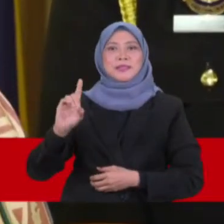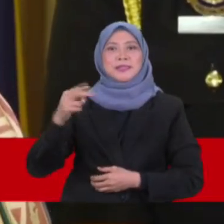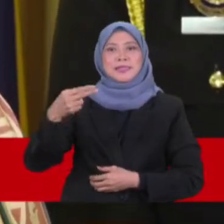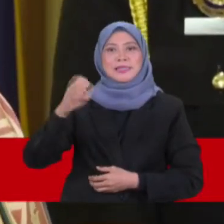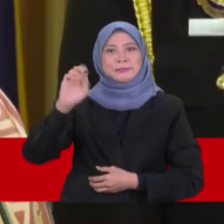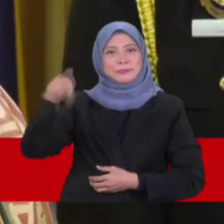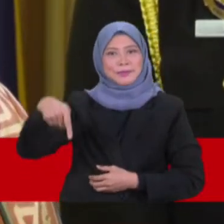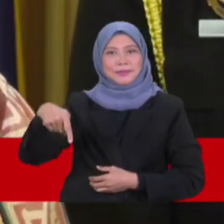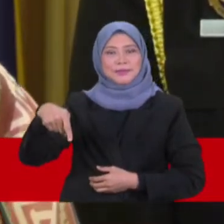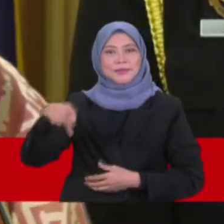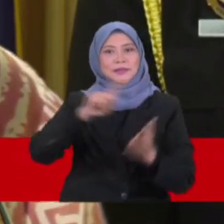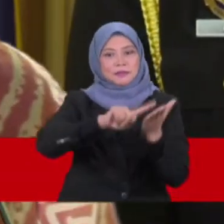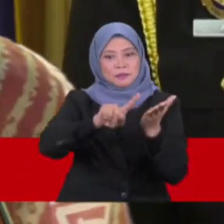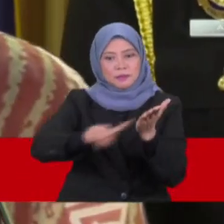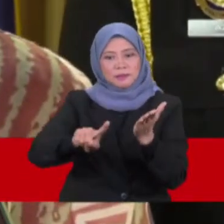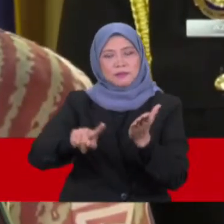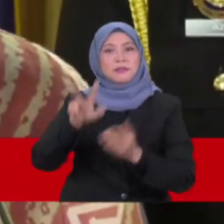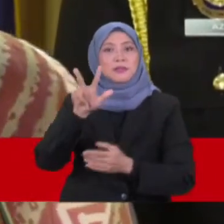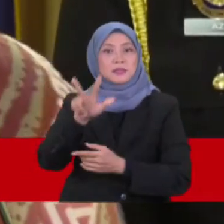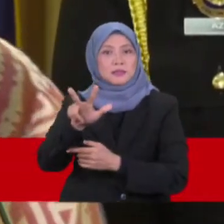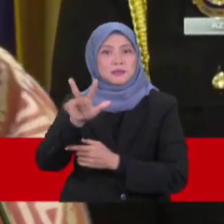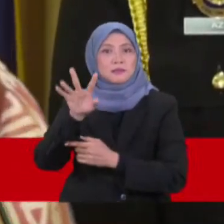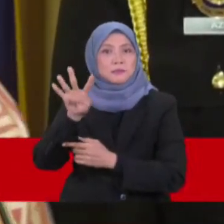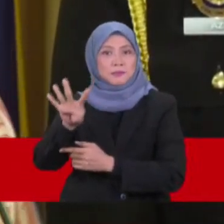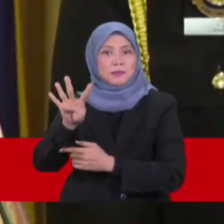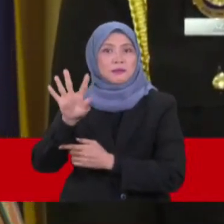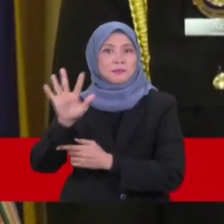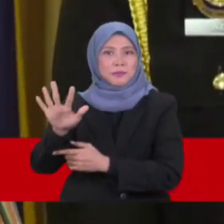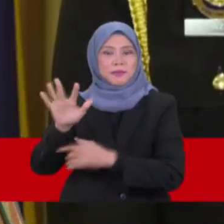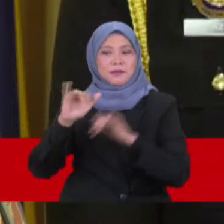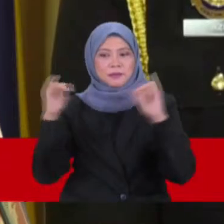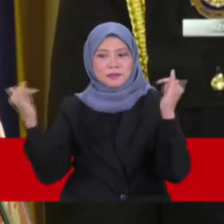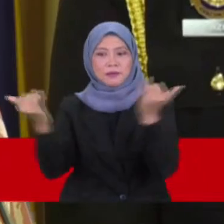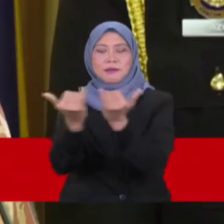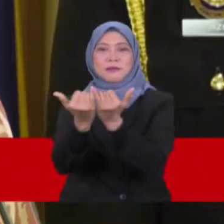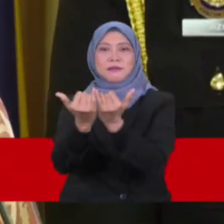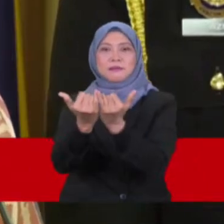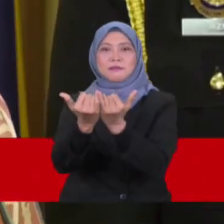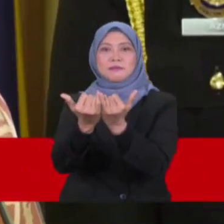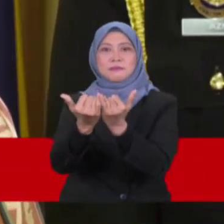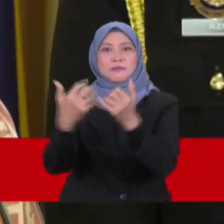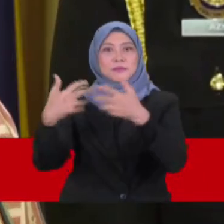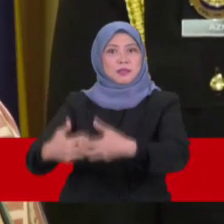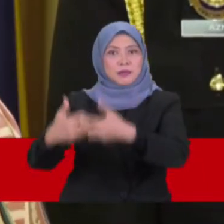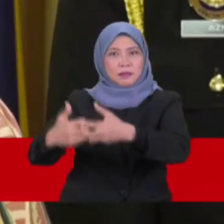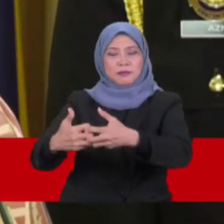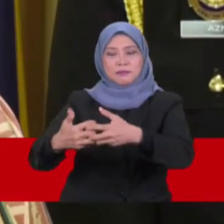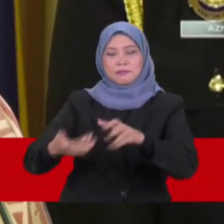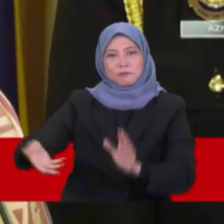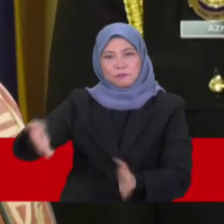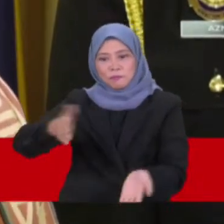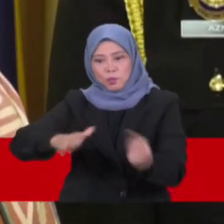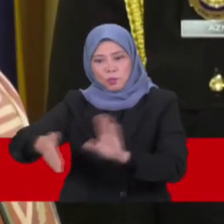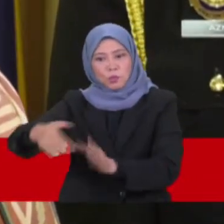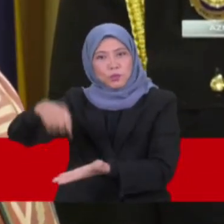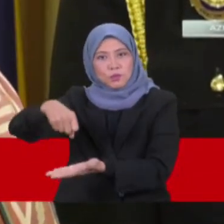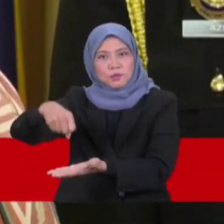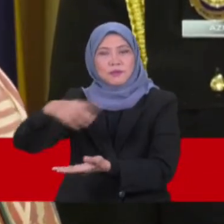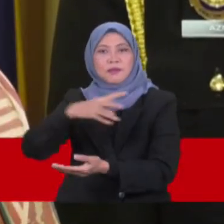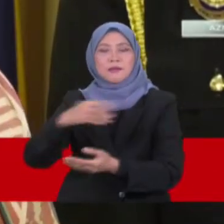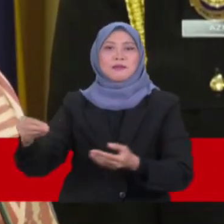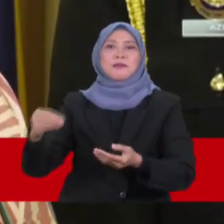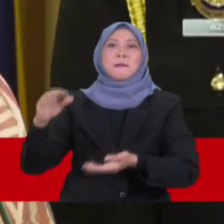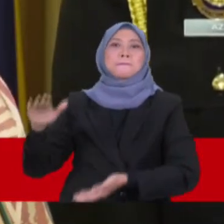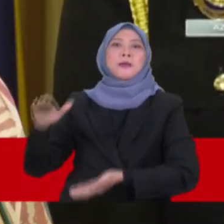menjalankan pemeriksaan terhadap 345 buah syarikat pembungkus dan pemborong